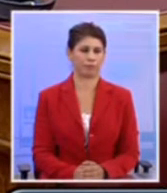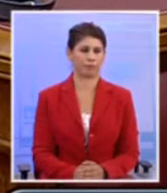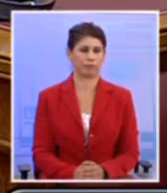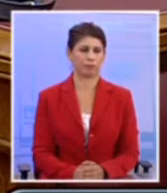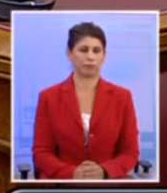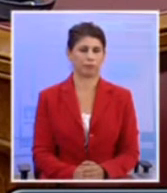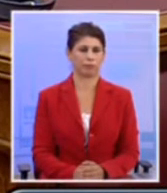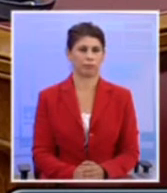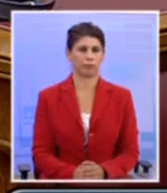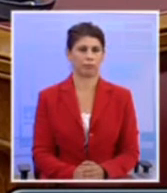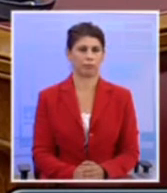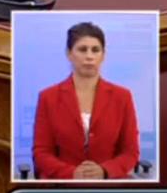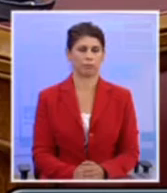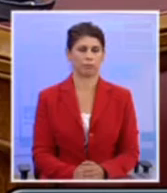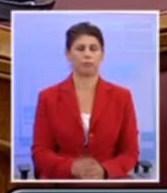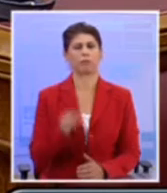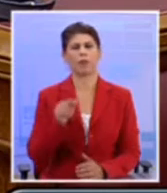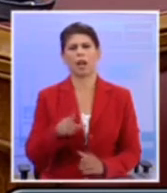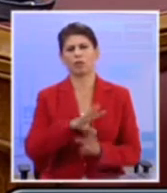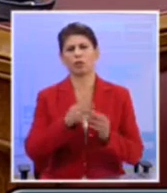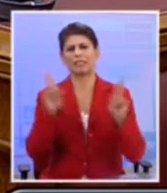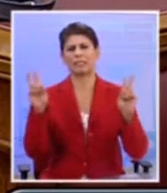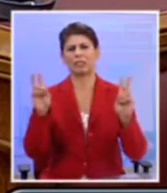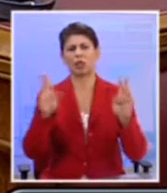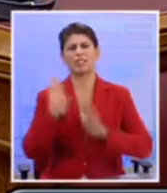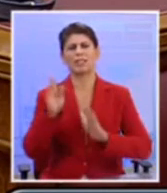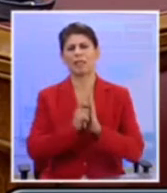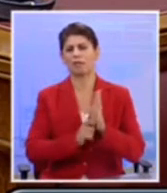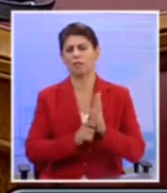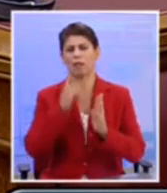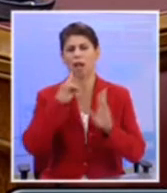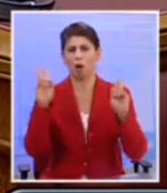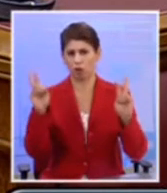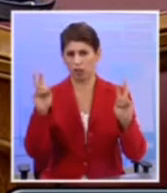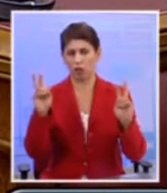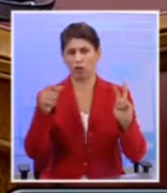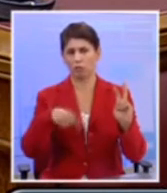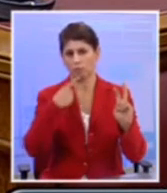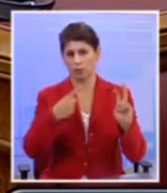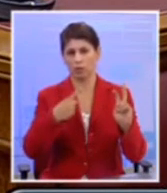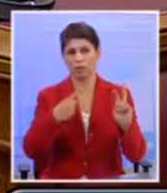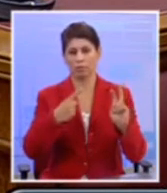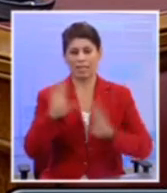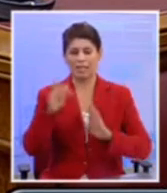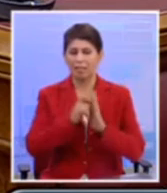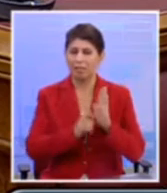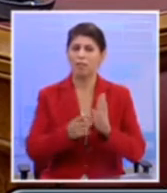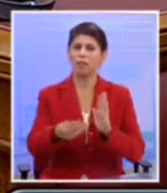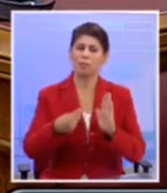trade information warehouse. Αυτό είναι στατιστικά τα οποία μας δίνουν στατιστικά